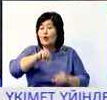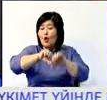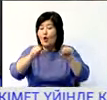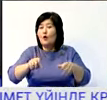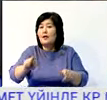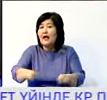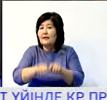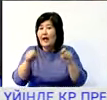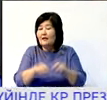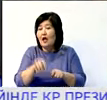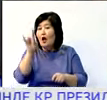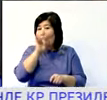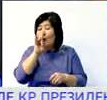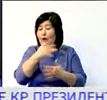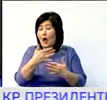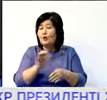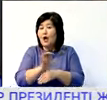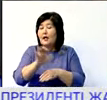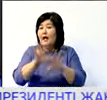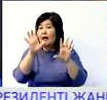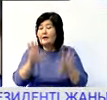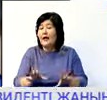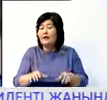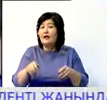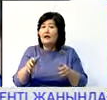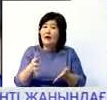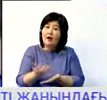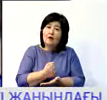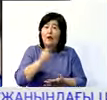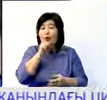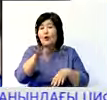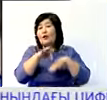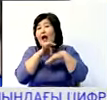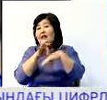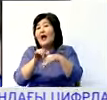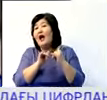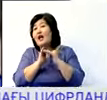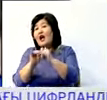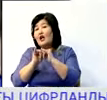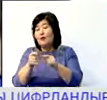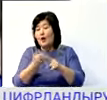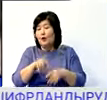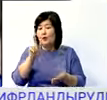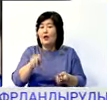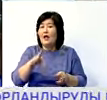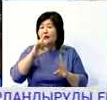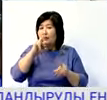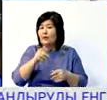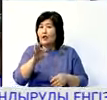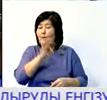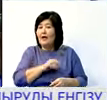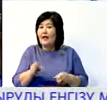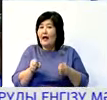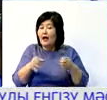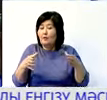қасақана зақымдау, мұнай өнімдерінің шығарылу заңдылығын растайтын құжаттарсыз оларды тасымалдау, лауазымдық өкілеттікті теріс пайдалану,